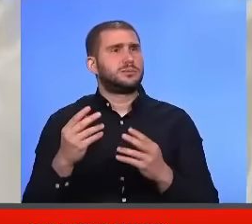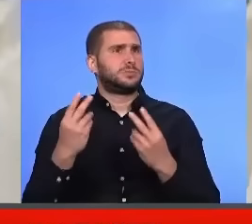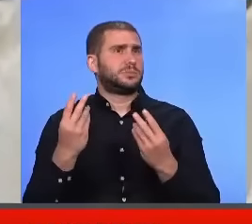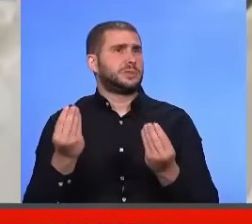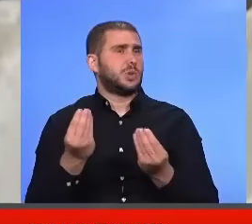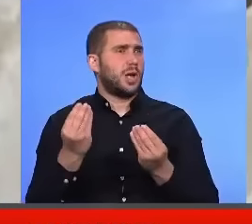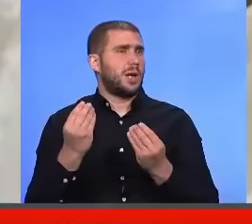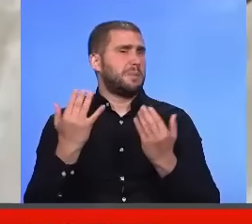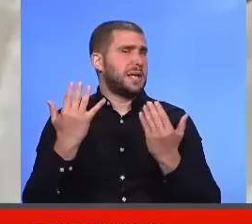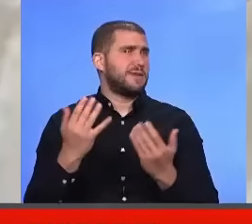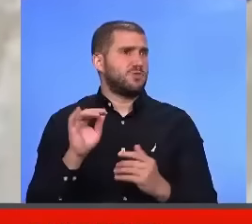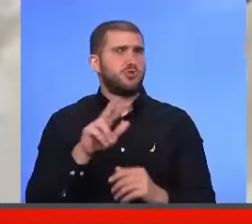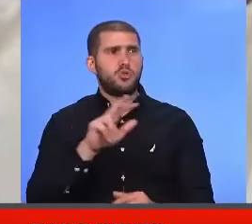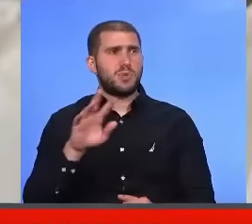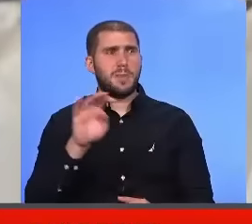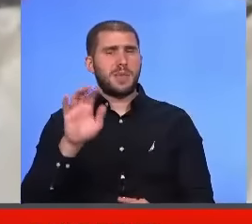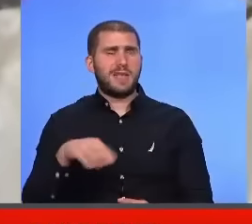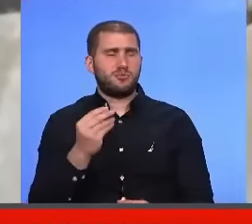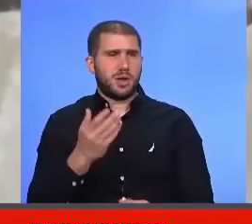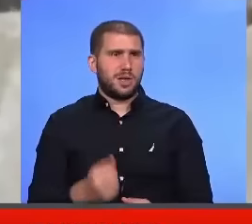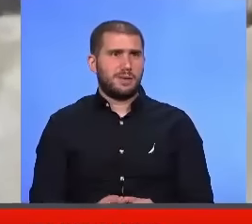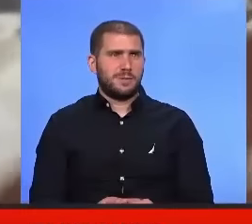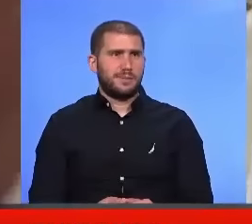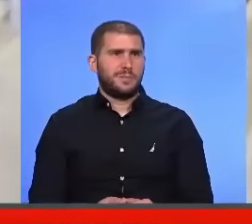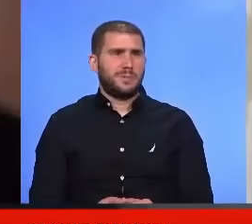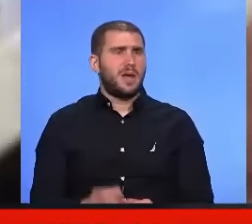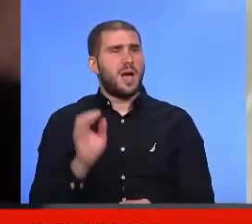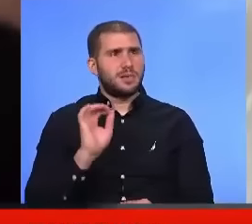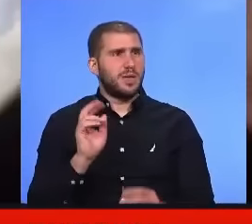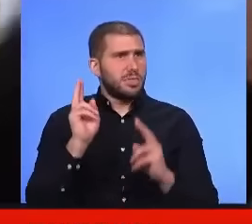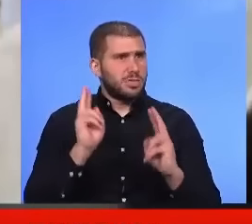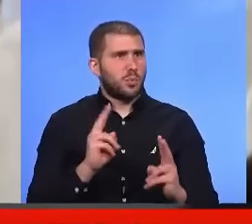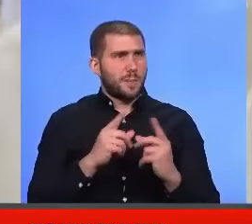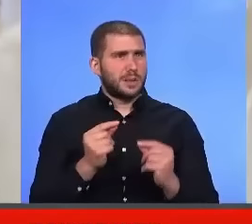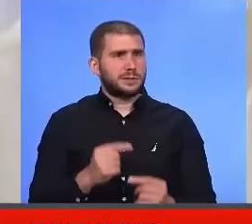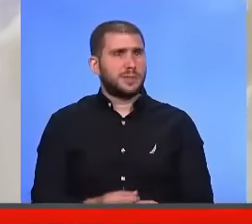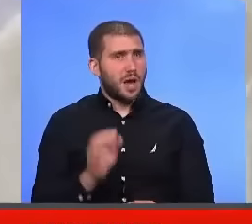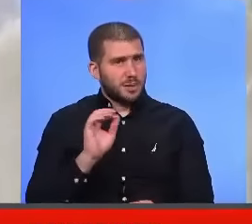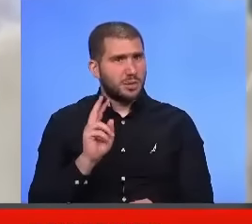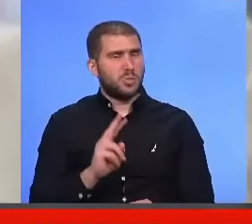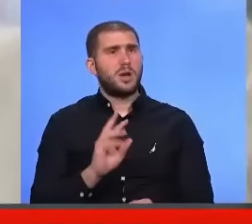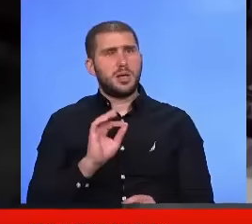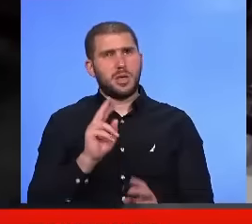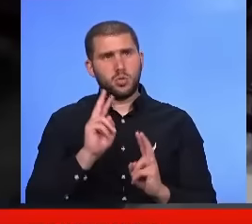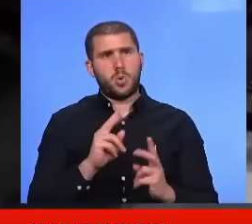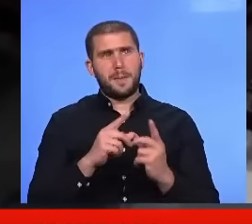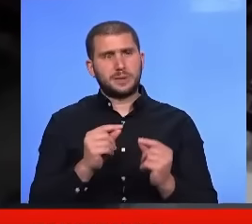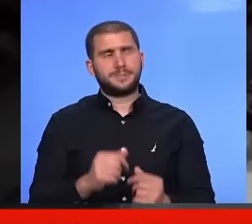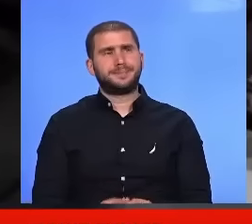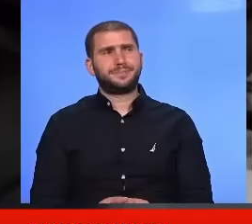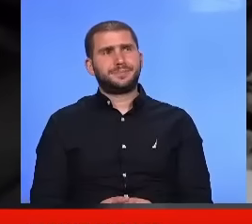ב... היקף של 300-400 אלף שקלים, הרבה מאוד, הרבה פריטים. שעדיין תקועה בעזה. שעדיין תקועה בעזה.